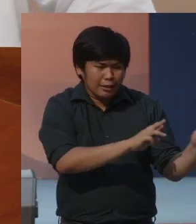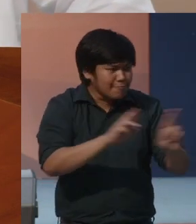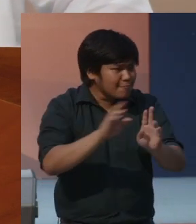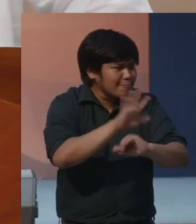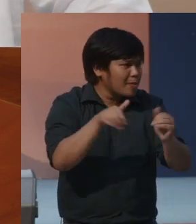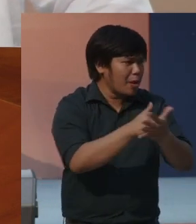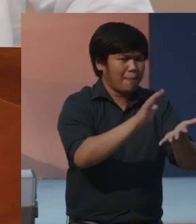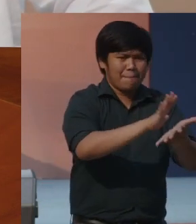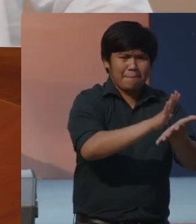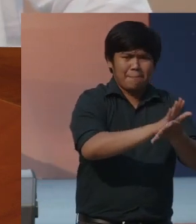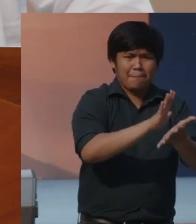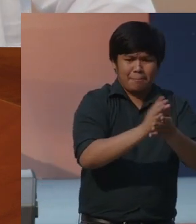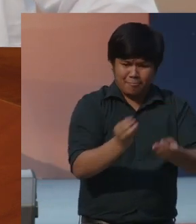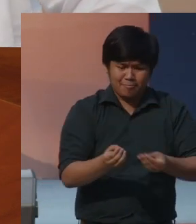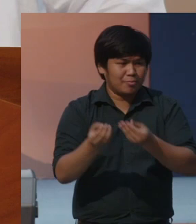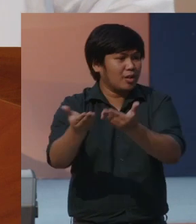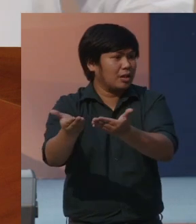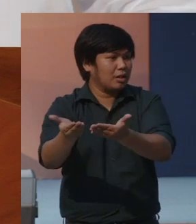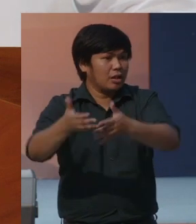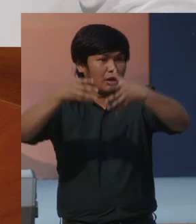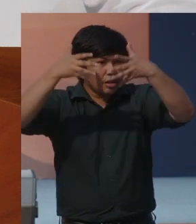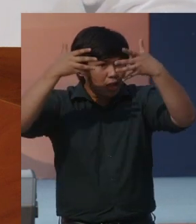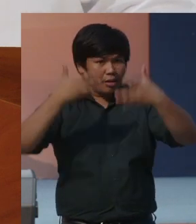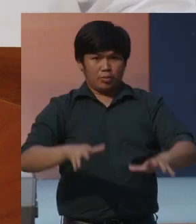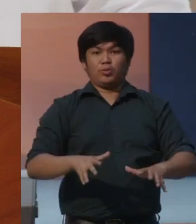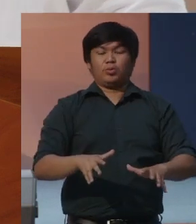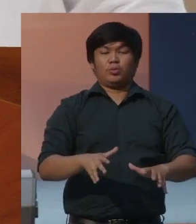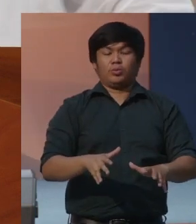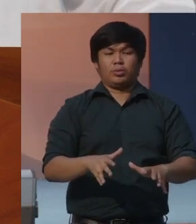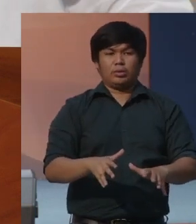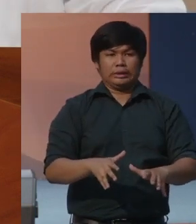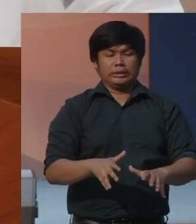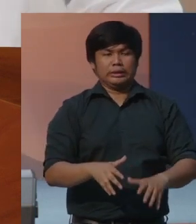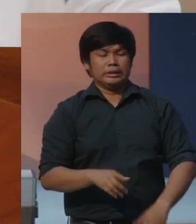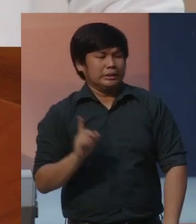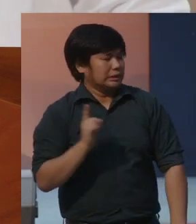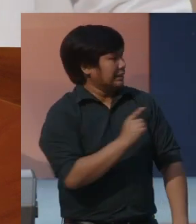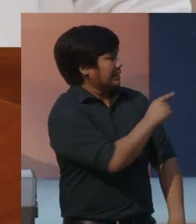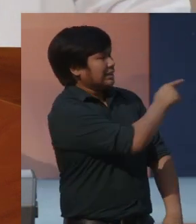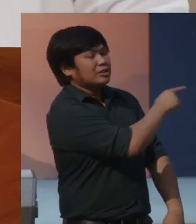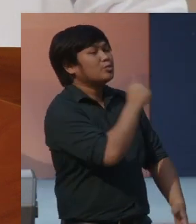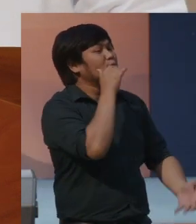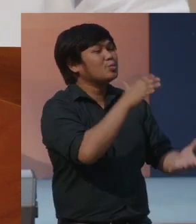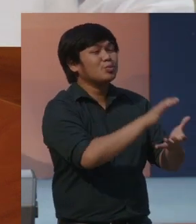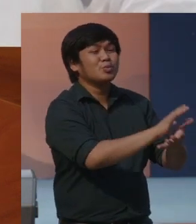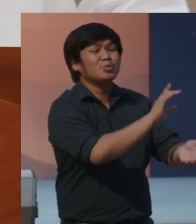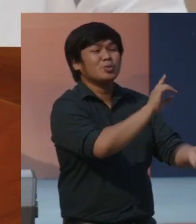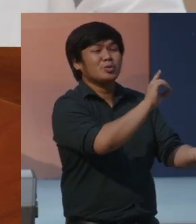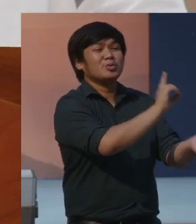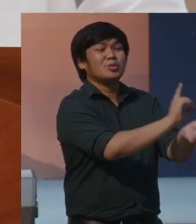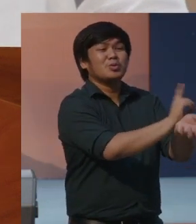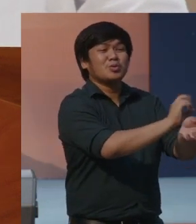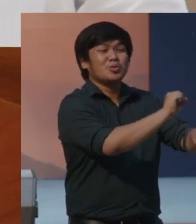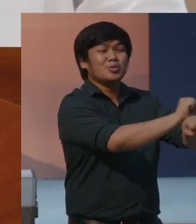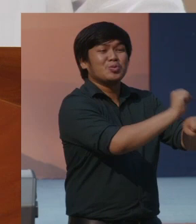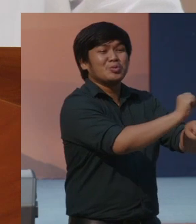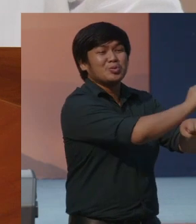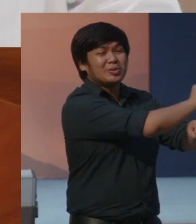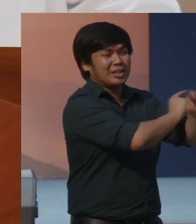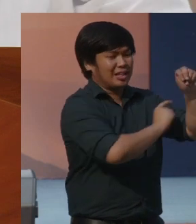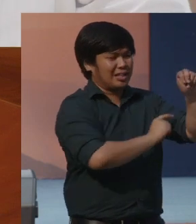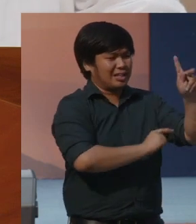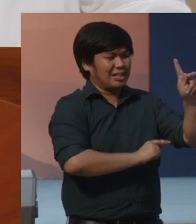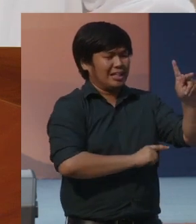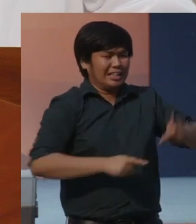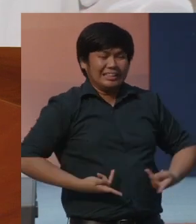mga papeles. Tapos, habang naka-duty si Bebet sa NKTI, biniro siya ng